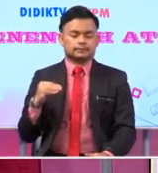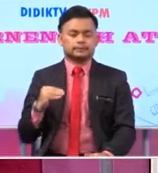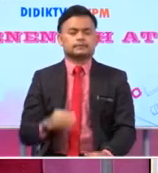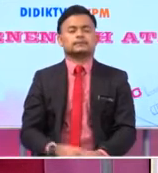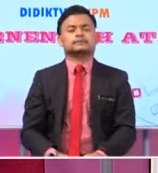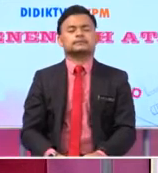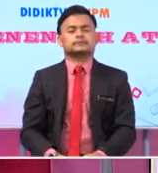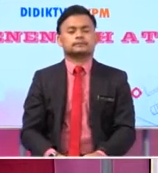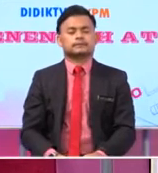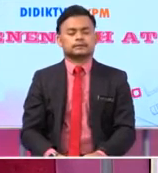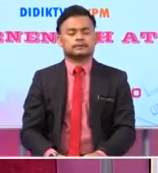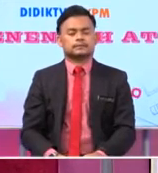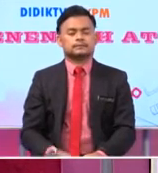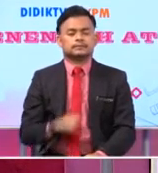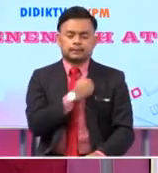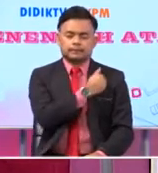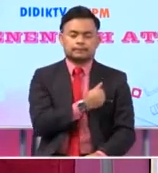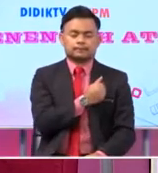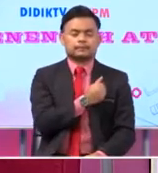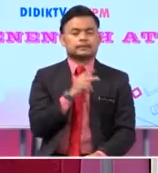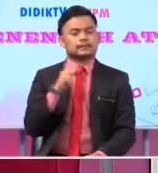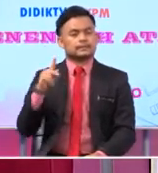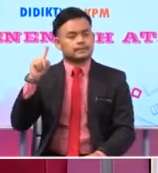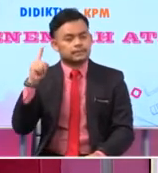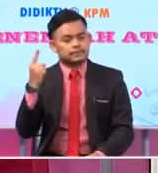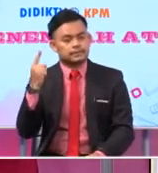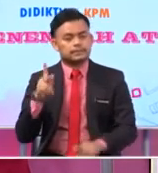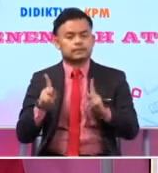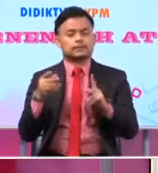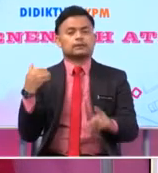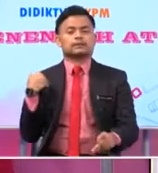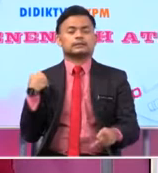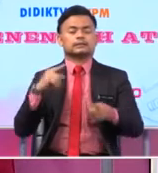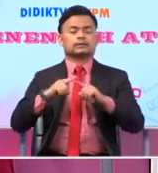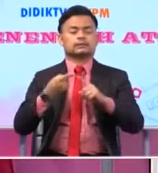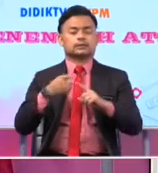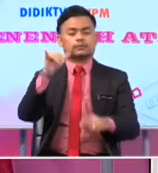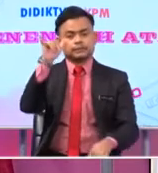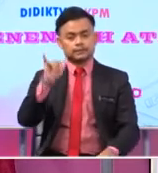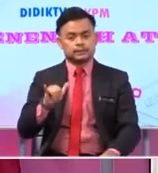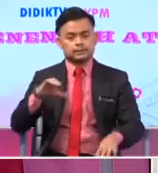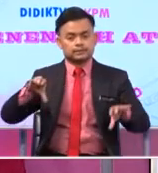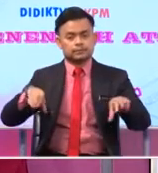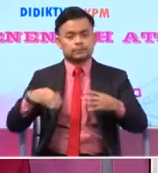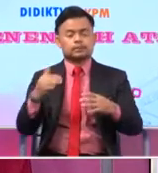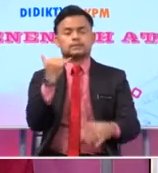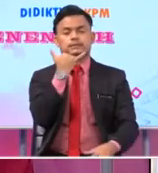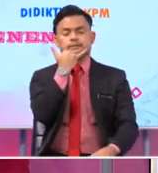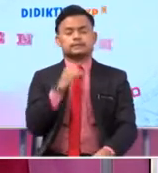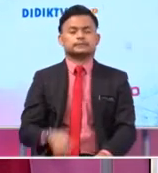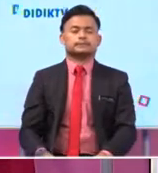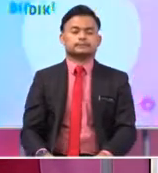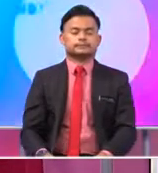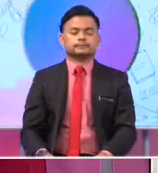kita ah maaf kajilah dengan hati yang terbuka Oke Betul keset terusnya mengakui kesilapan diri